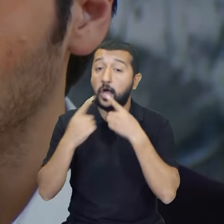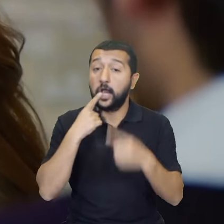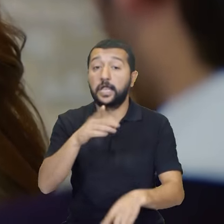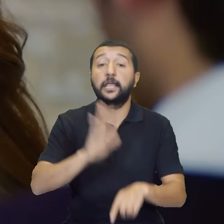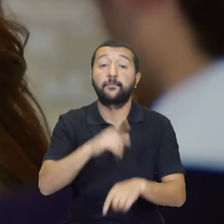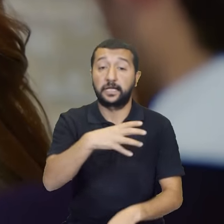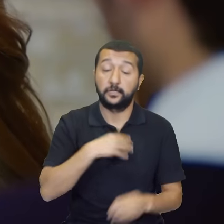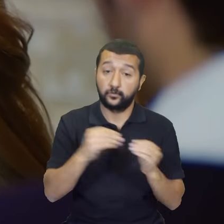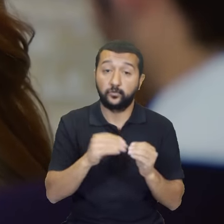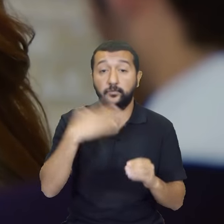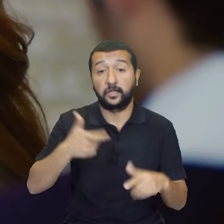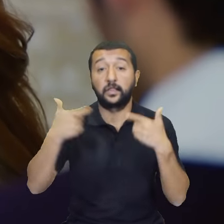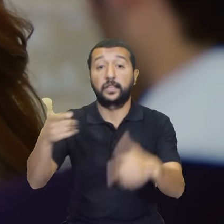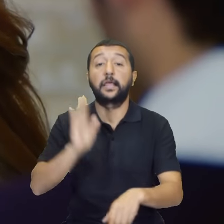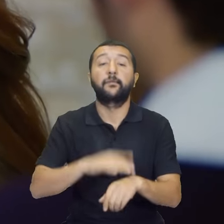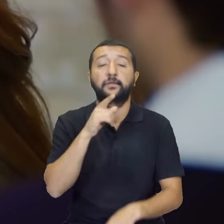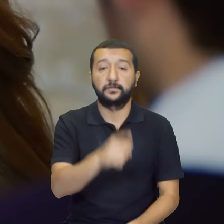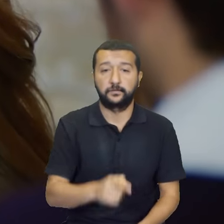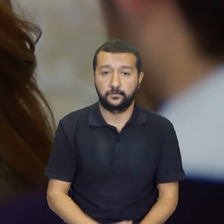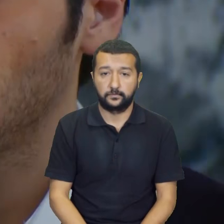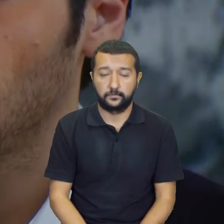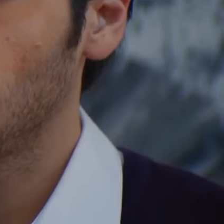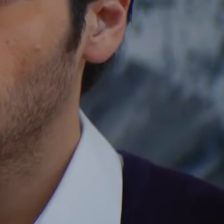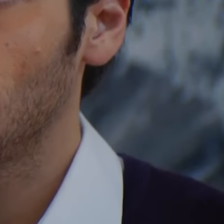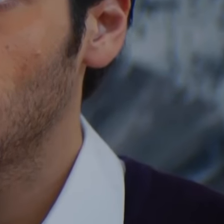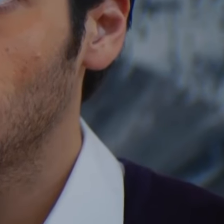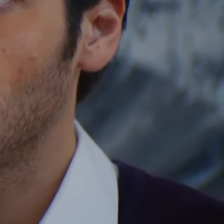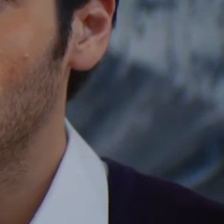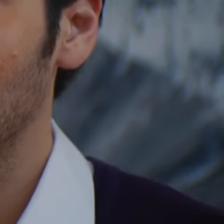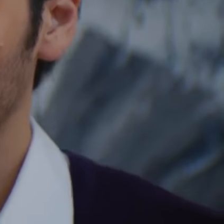kalkma, kendi suçunu başkalarının üzerine atamazsın.